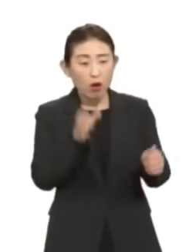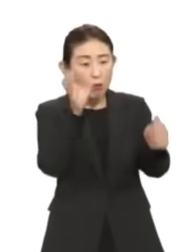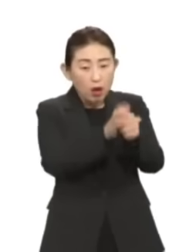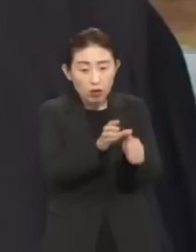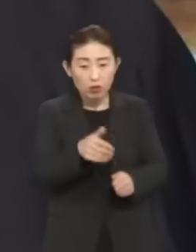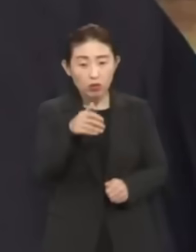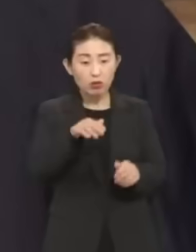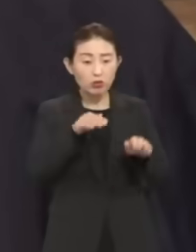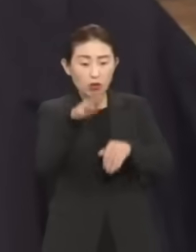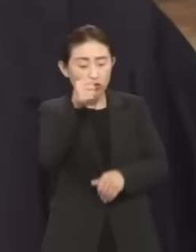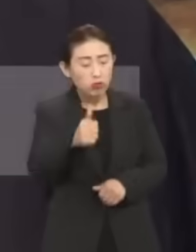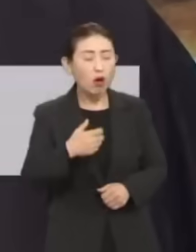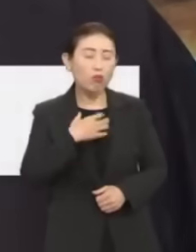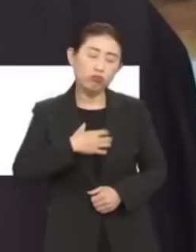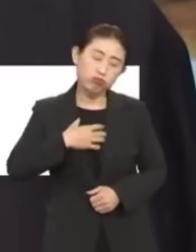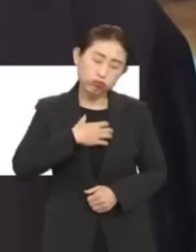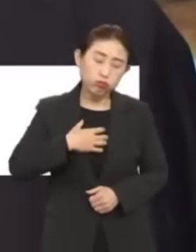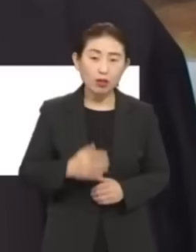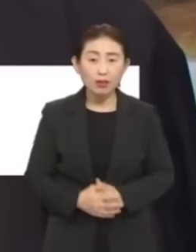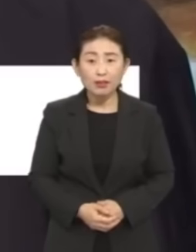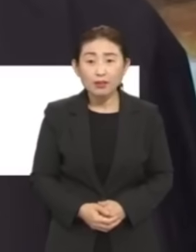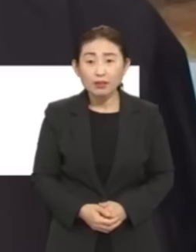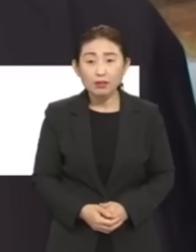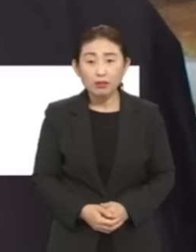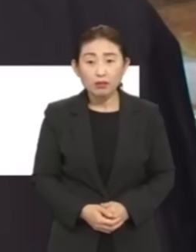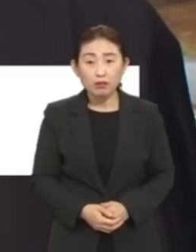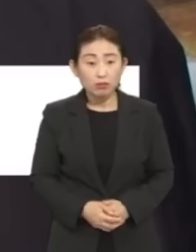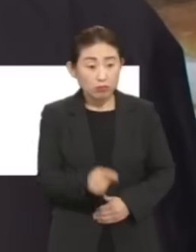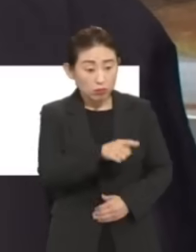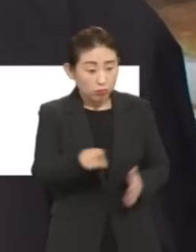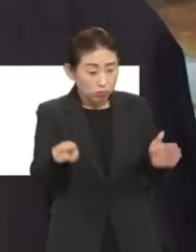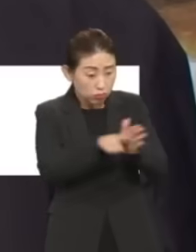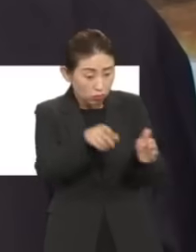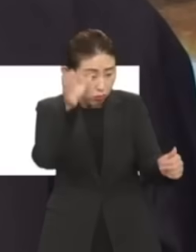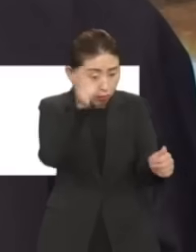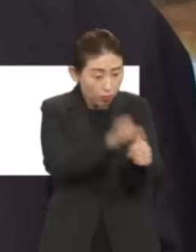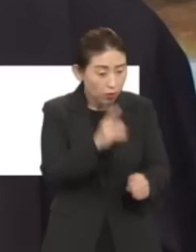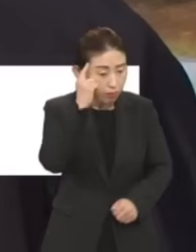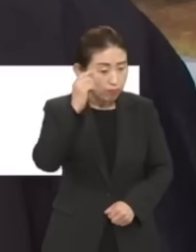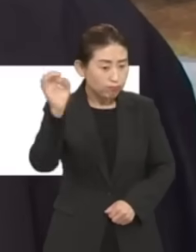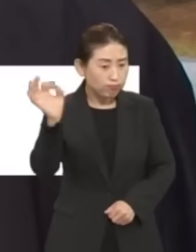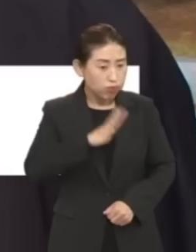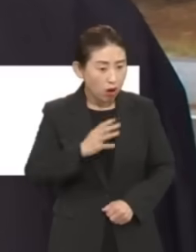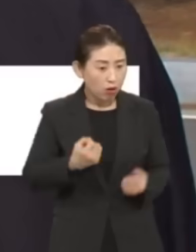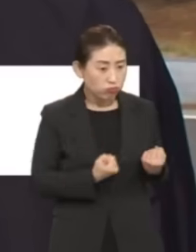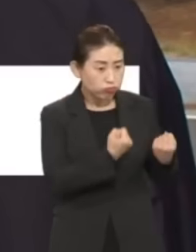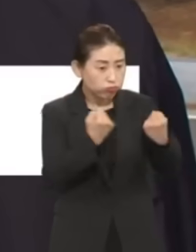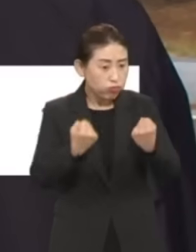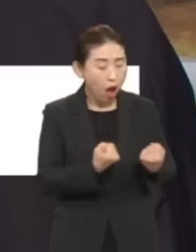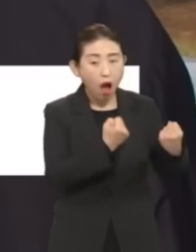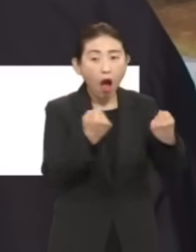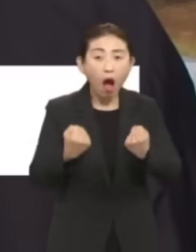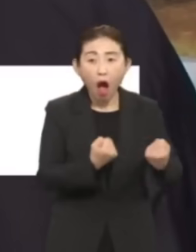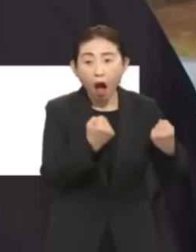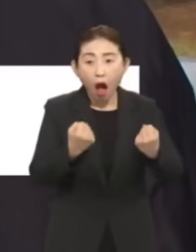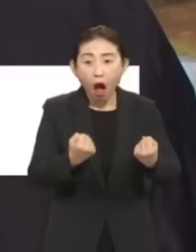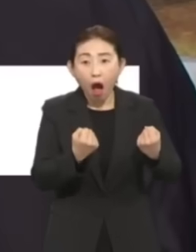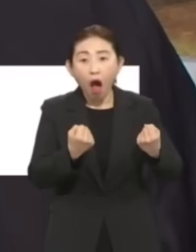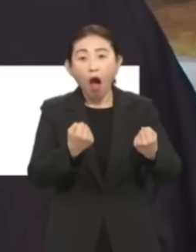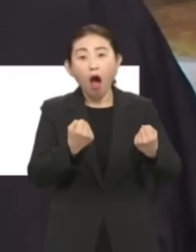없습니다. 계속 이제 신뢰를 쌓고 맡겼는데 어느 한순간 그 한 날에